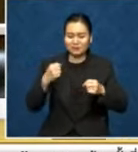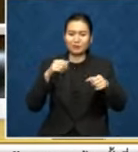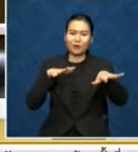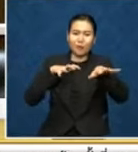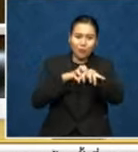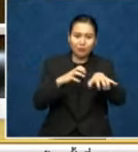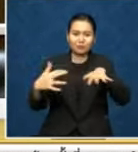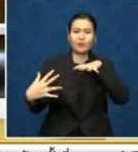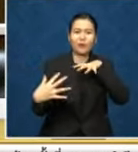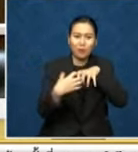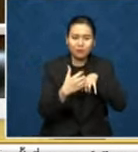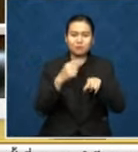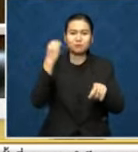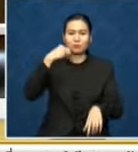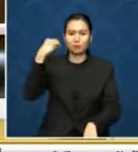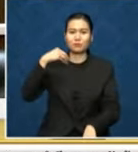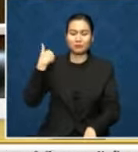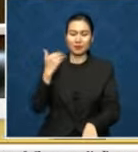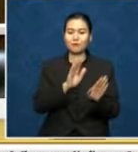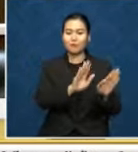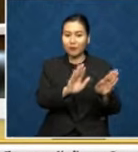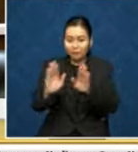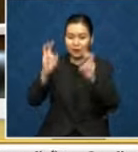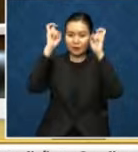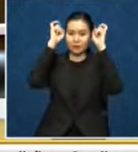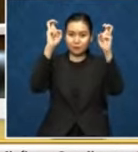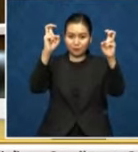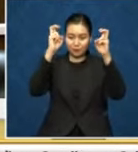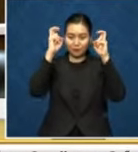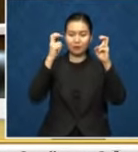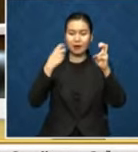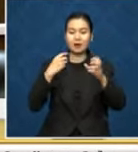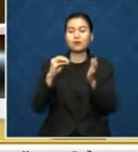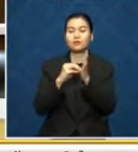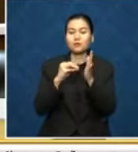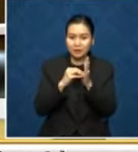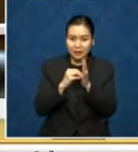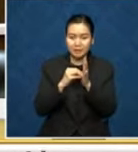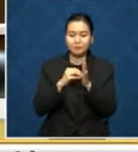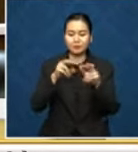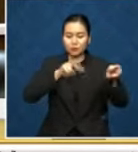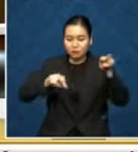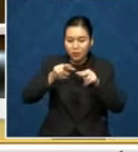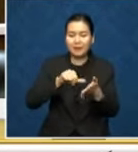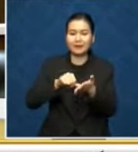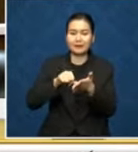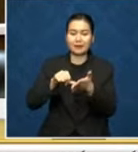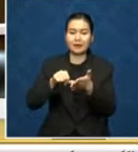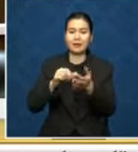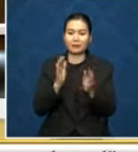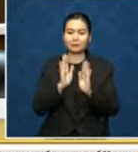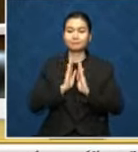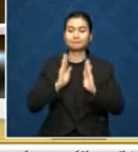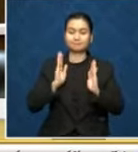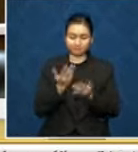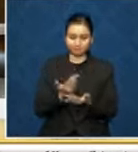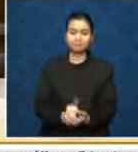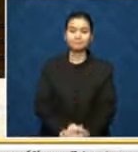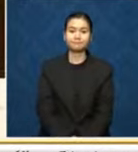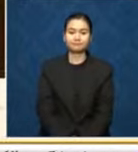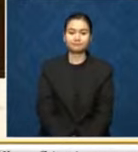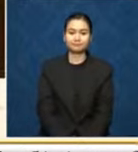ครับก็จึงขอฝากหน่วยงานที่เกี่ยวข้องครับการรถไฟแห่งประเทศไทยครับกรุงเทพมหานครช่วยดำเนินการแก้ไขด้วยครับขอบคุณครับท่านประธานครับ ข